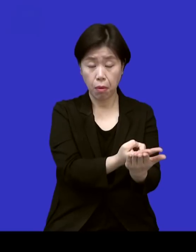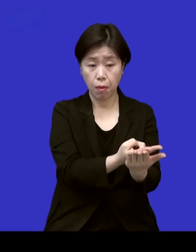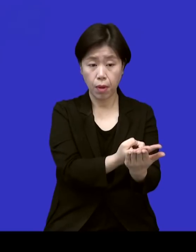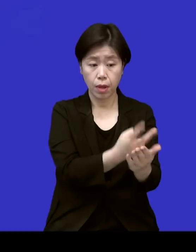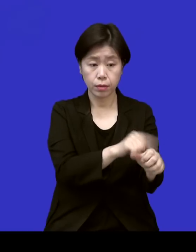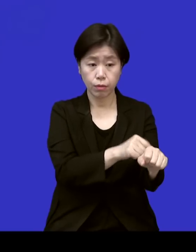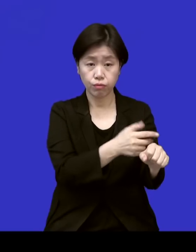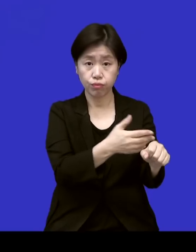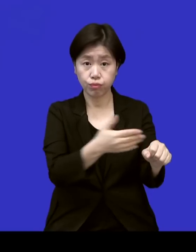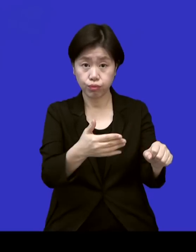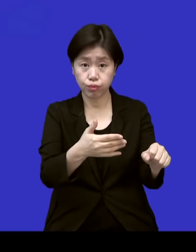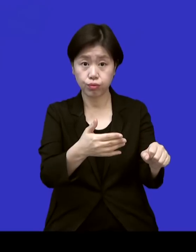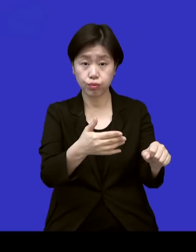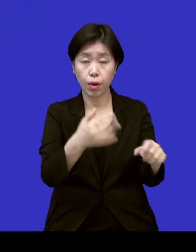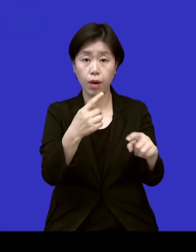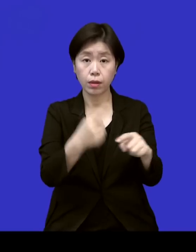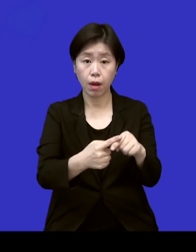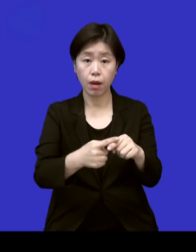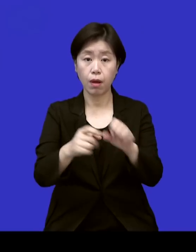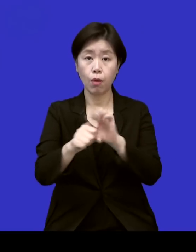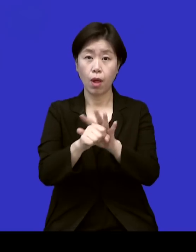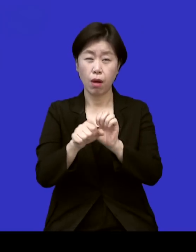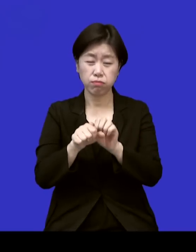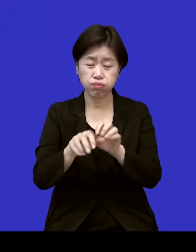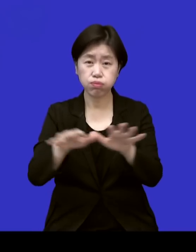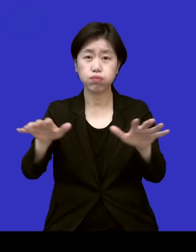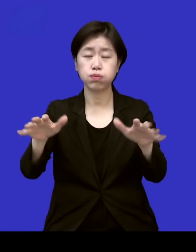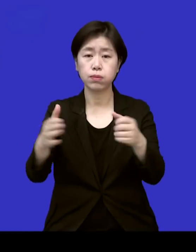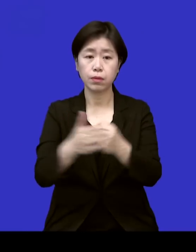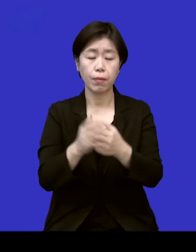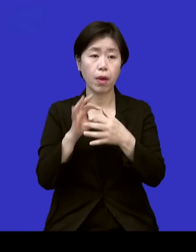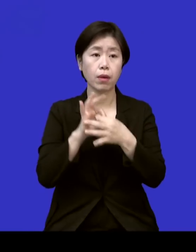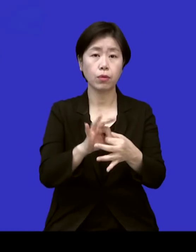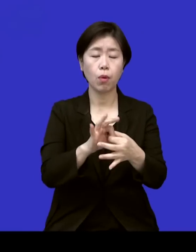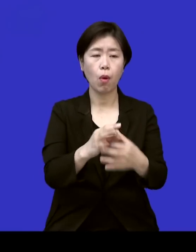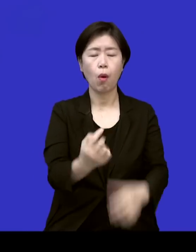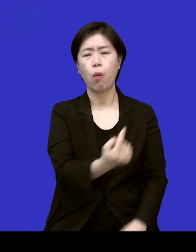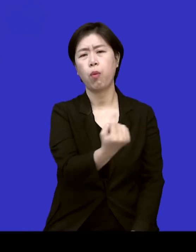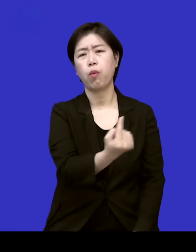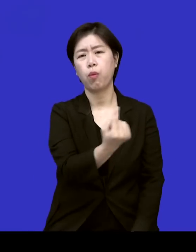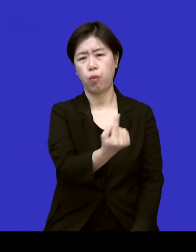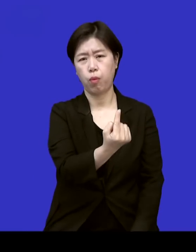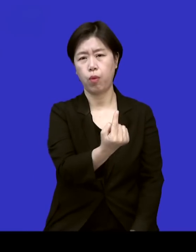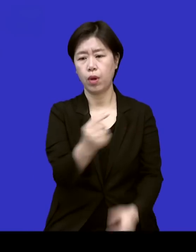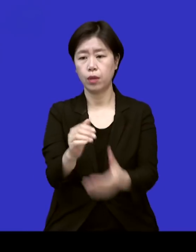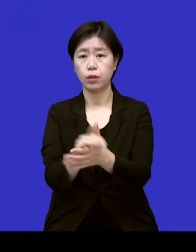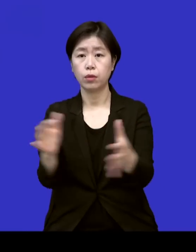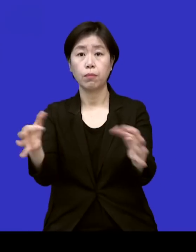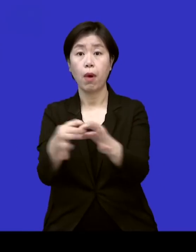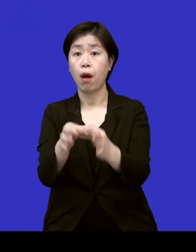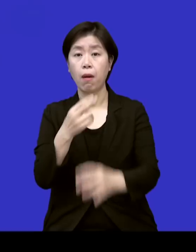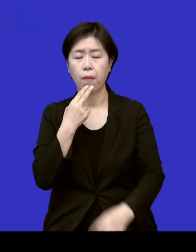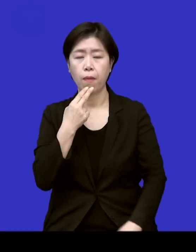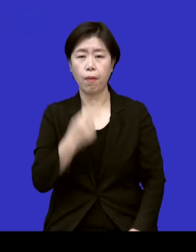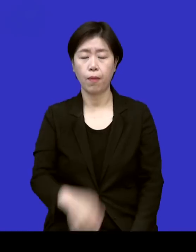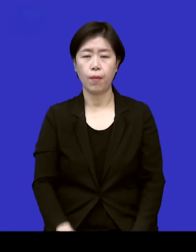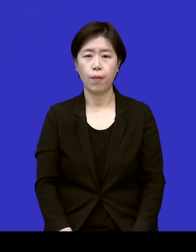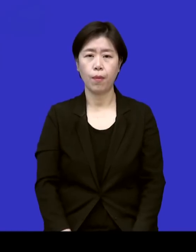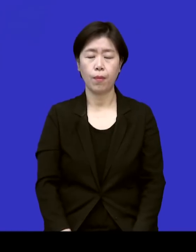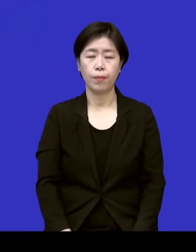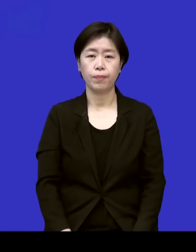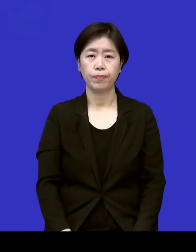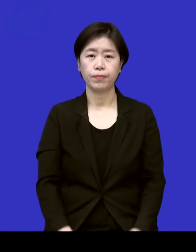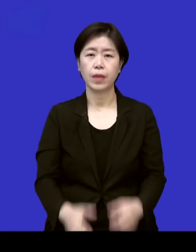네. 이제 학교가 휴업에 들어가고 그러니까 아이가 혼자 있는 시간이 이제 계속 길어졌었고 네. 그때가 이제 중2가 된 거잖아요.